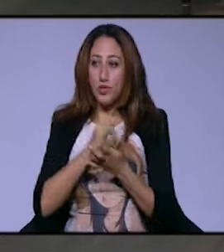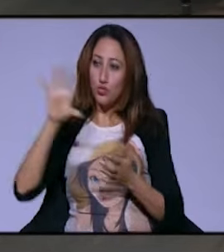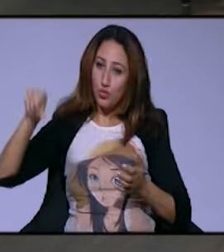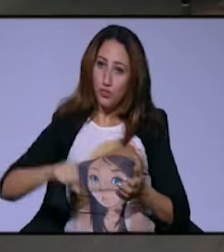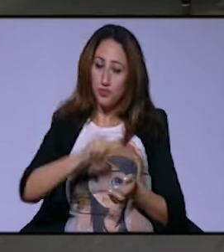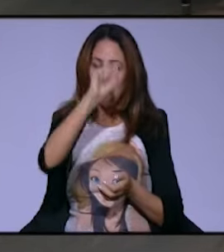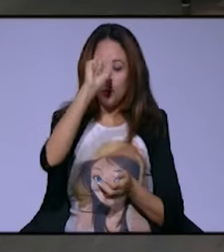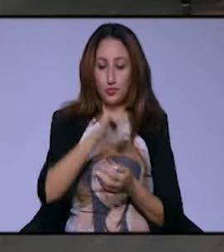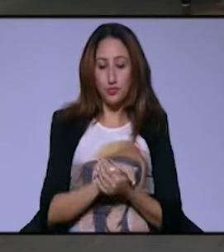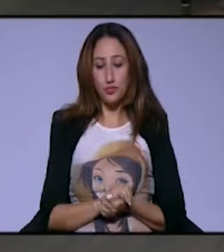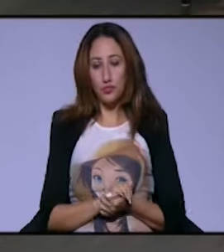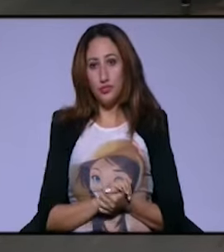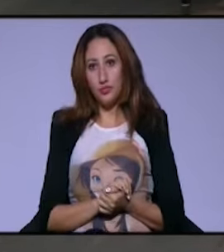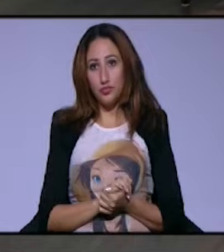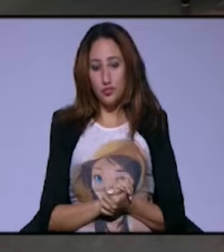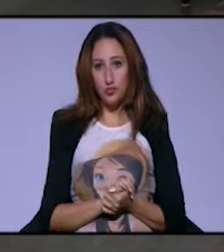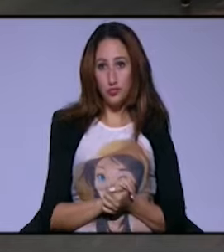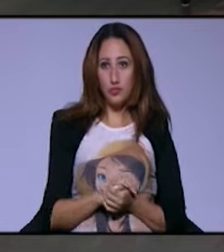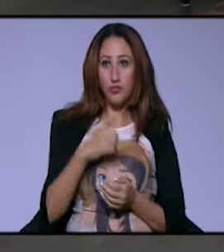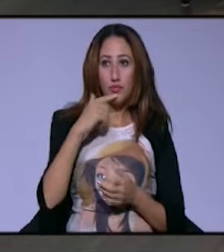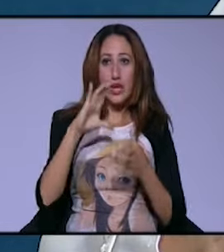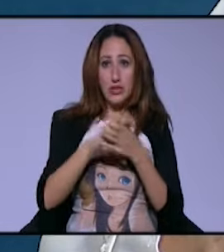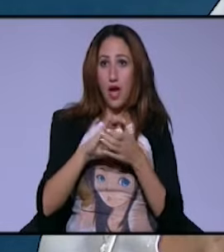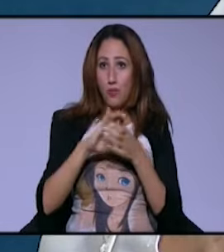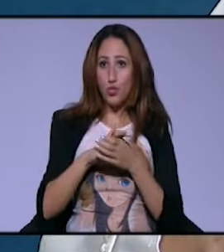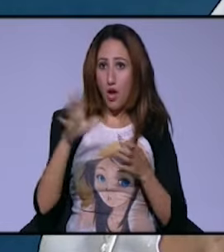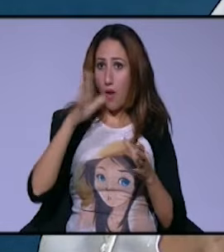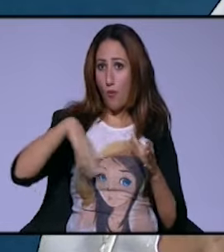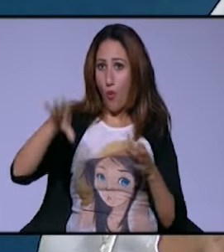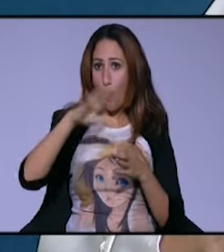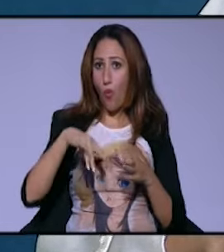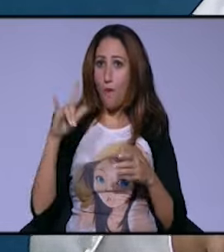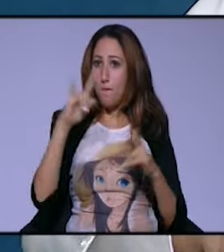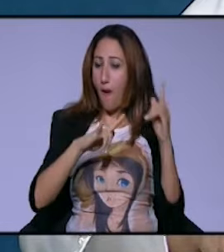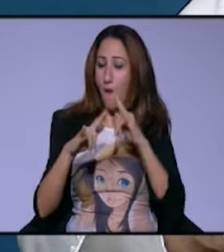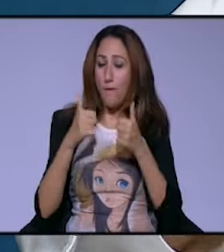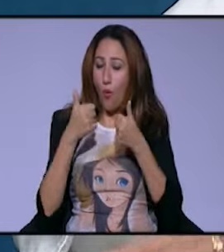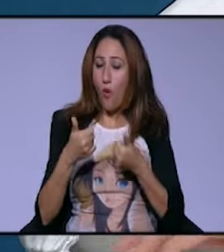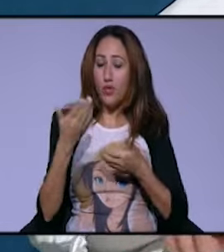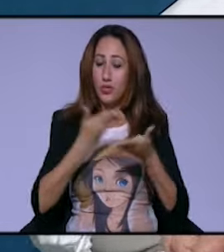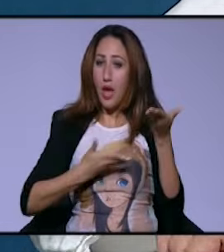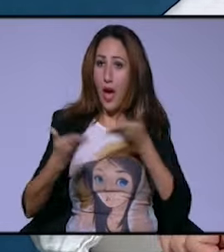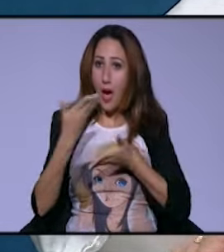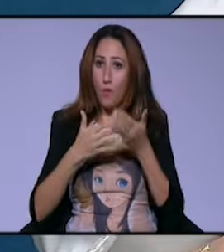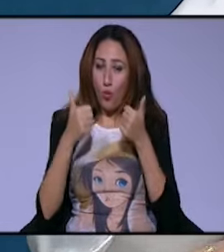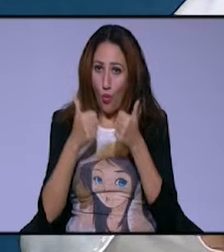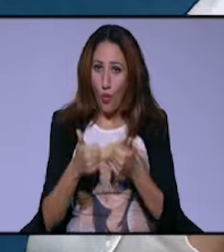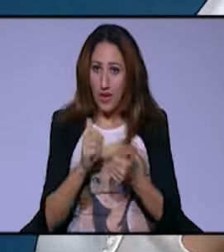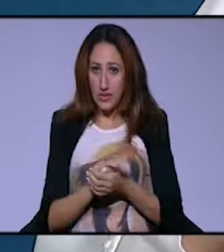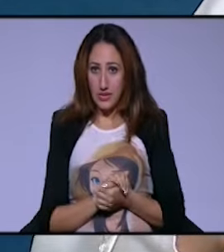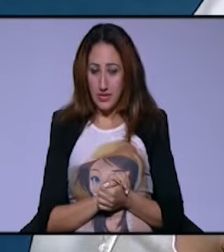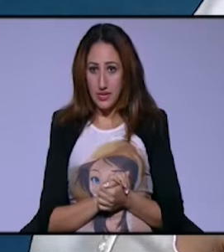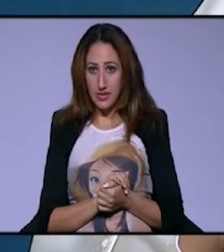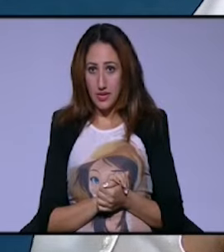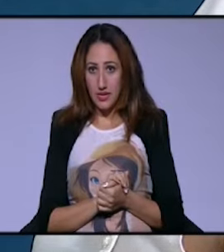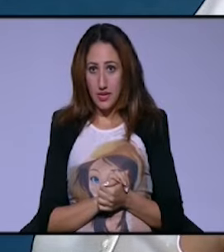كانت علاقته بكل زمايله علاقة جميلة فيها مودة وفيها رحمة، وأصل كان البيت الحقيقة يعني كان